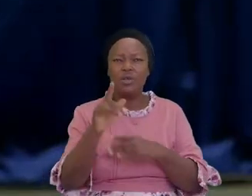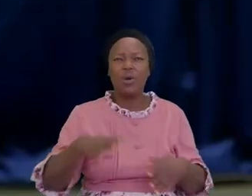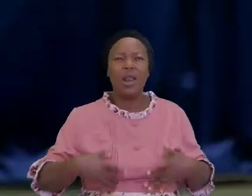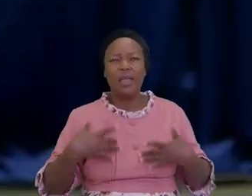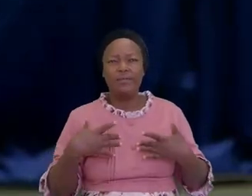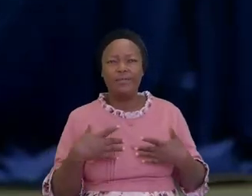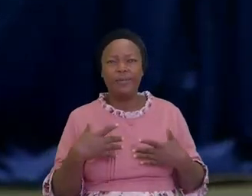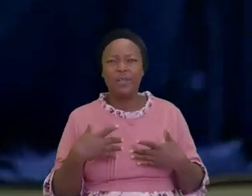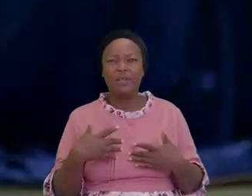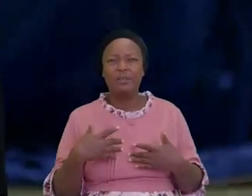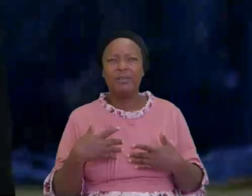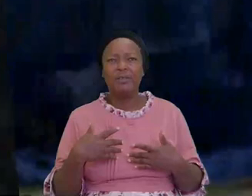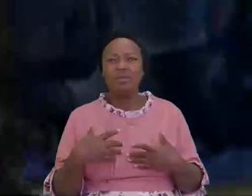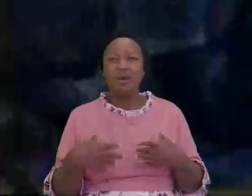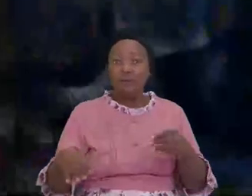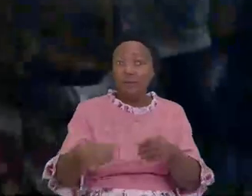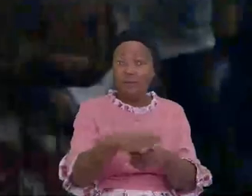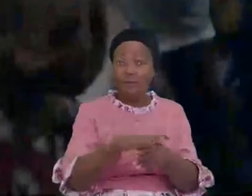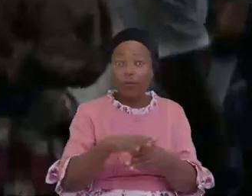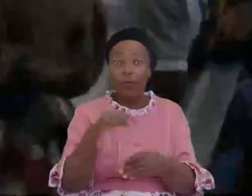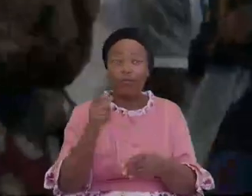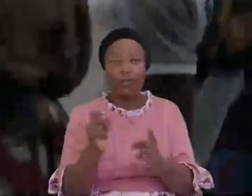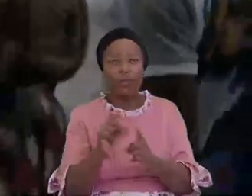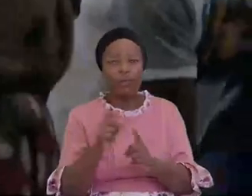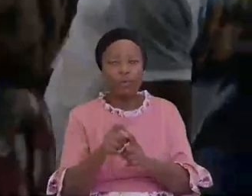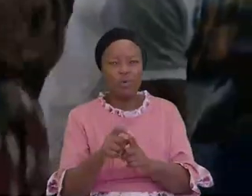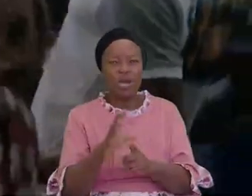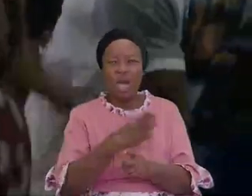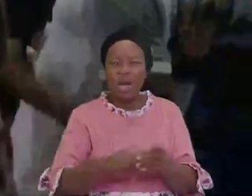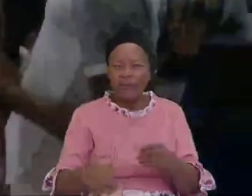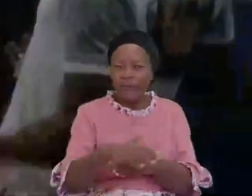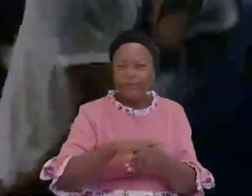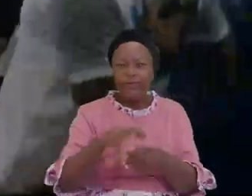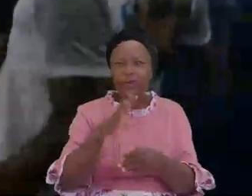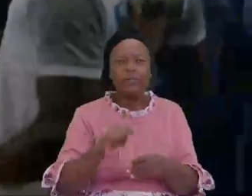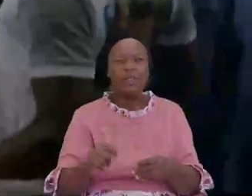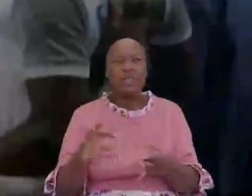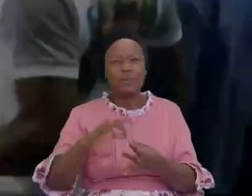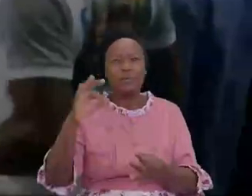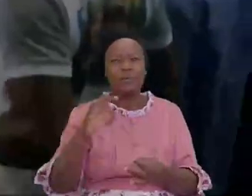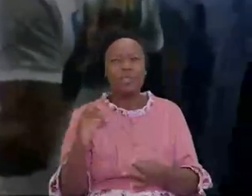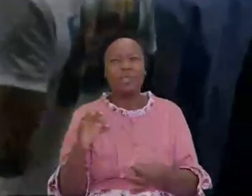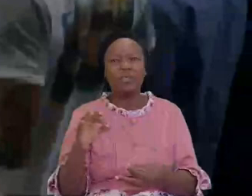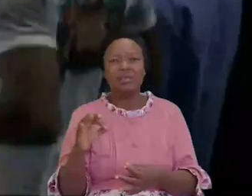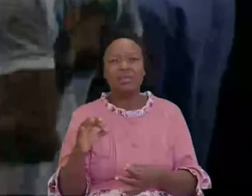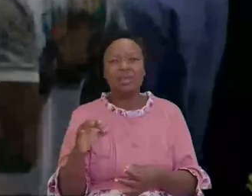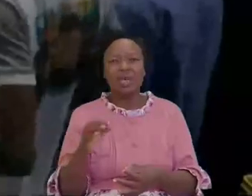L'Esprit dans votre vie, plein de la parole et plein de l'Esprit,